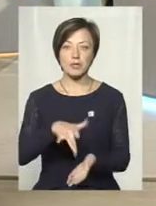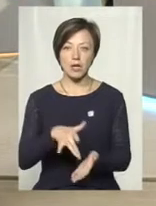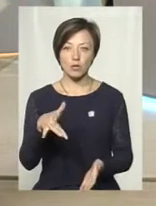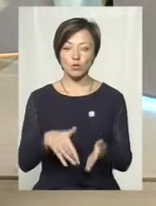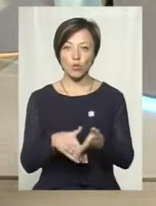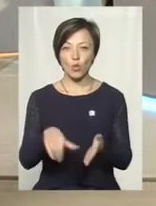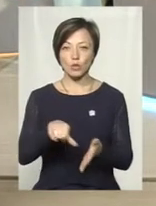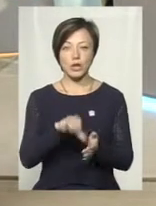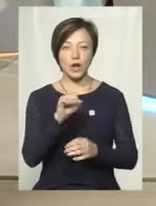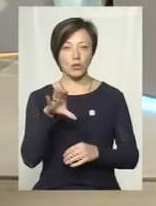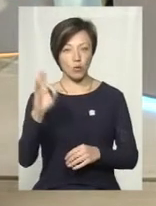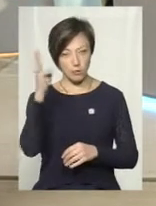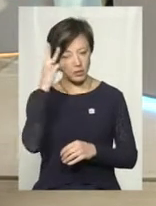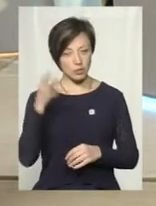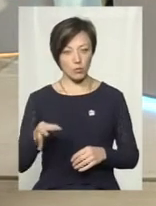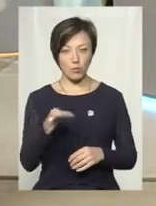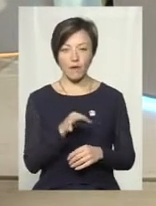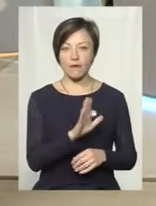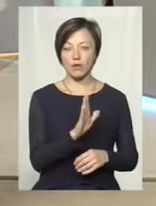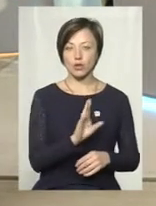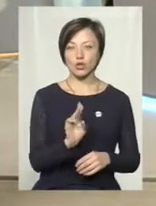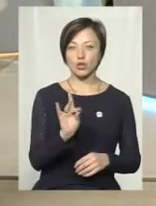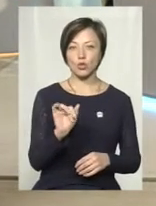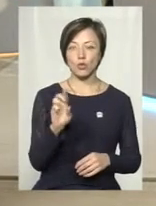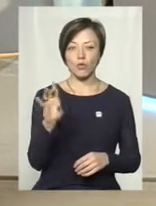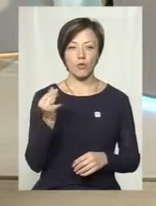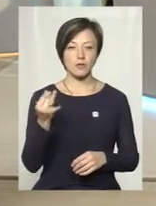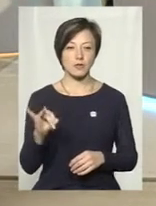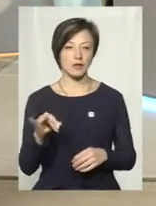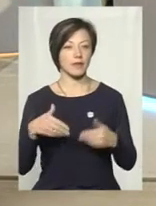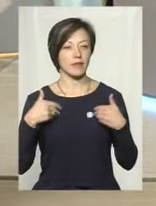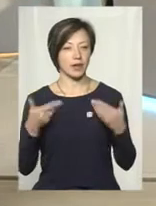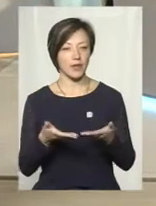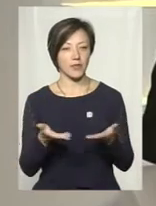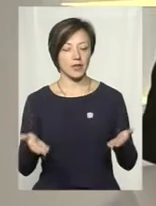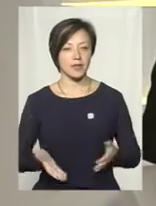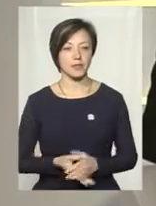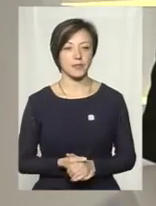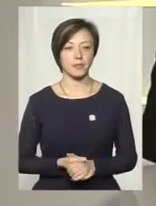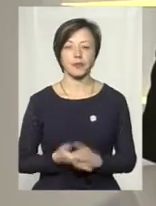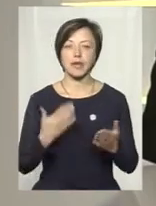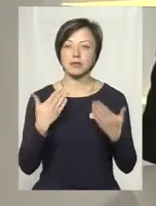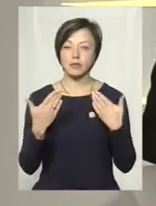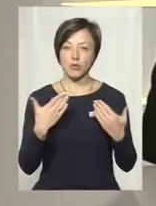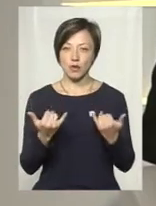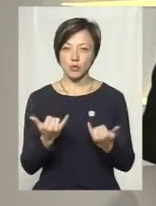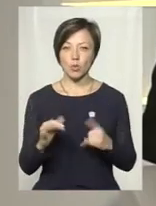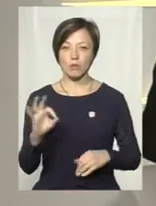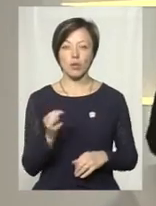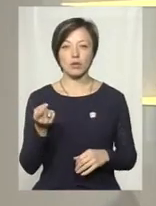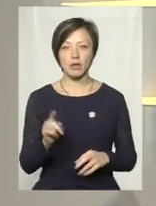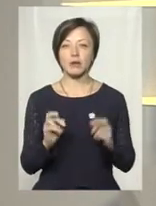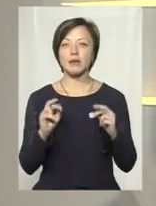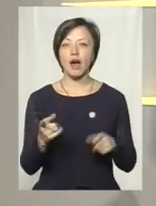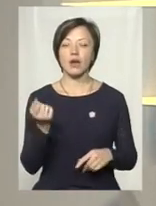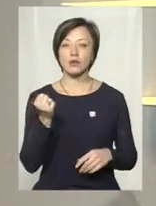АТО у Хмельницькій області Володимиром Шрубковським. Вітаю вас. Спілкуватимемося сьогодні про те, як